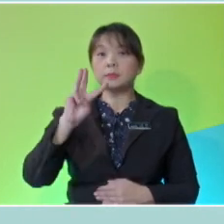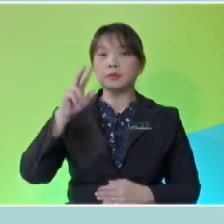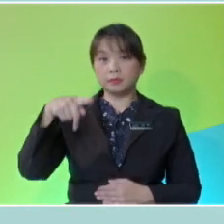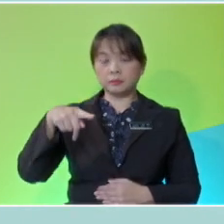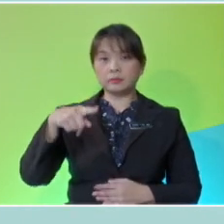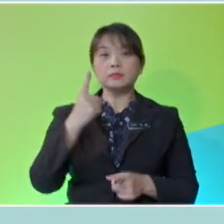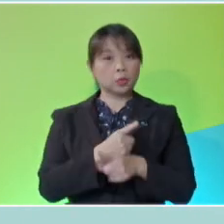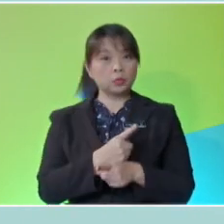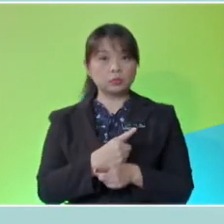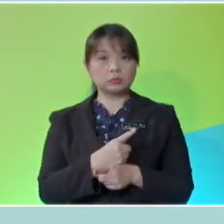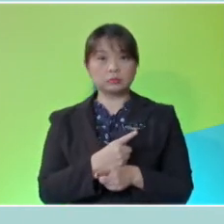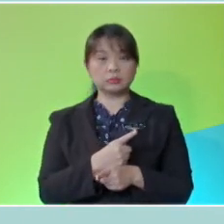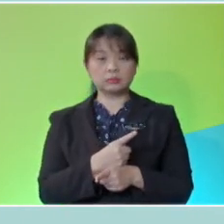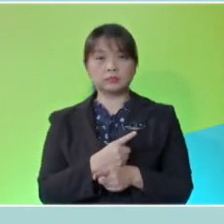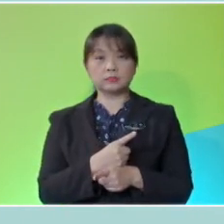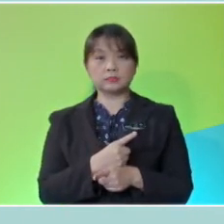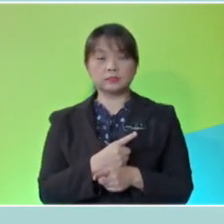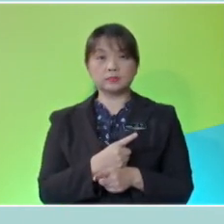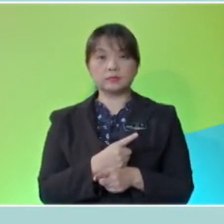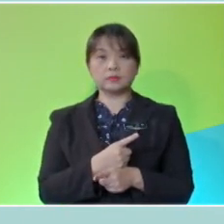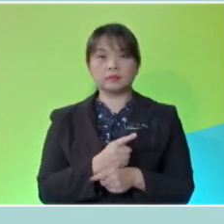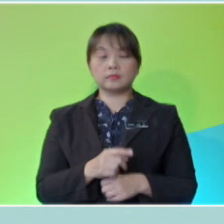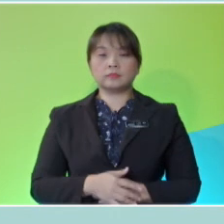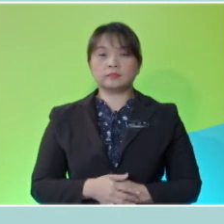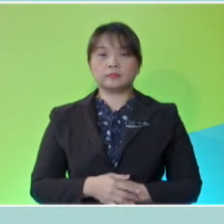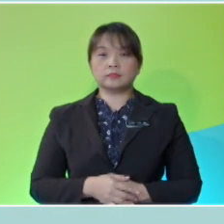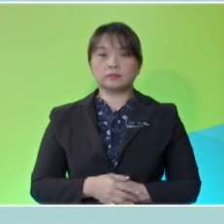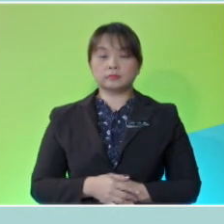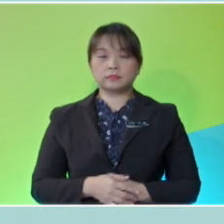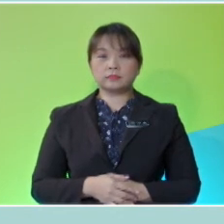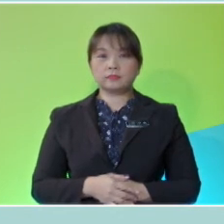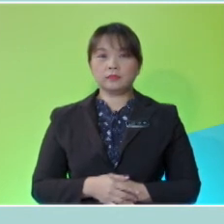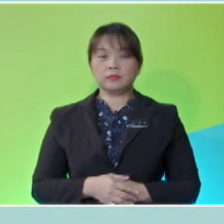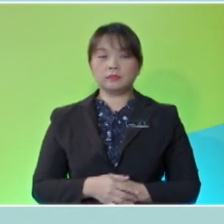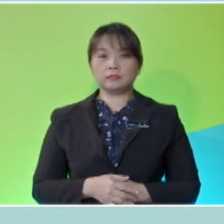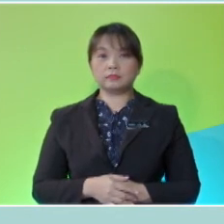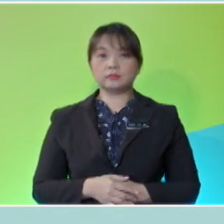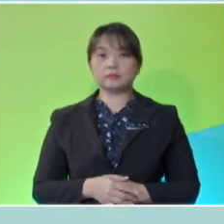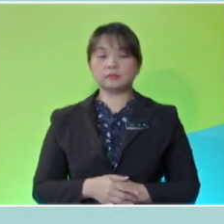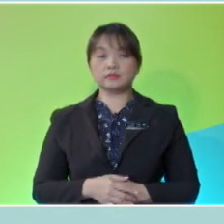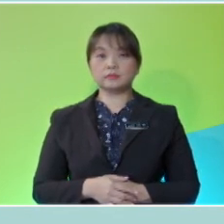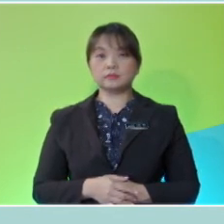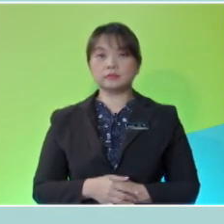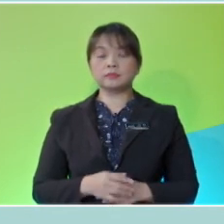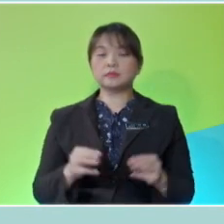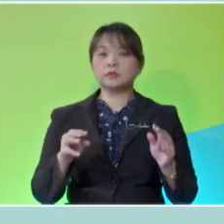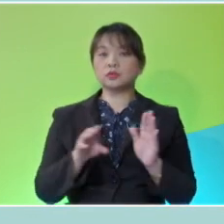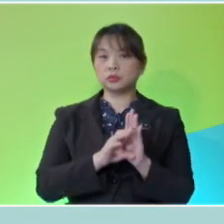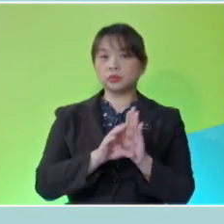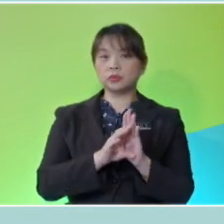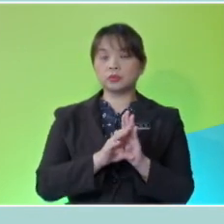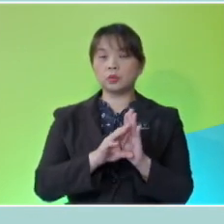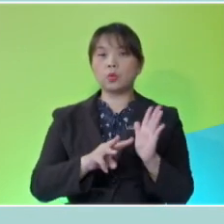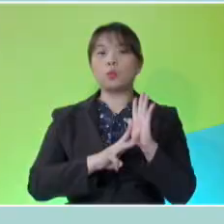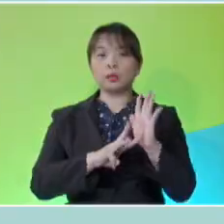betul oke double Yupi menunjukkan kawasan wakil push oke wakil bus lalu wakilpus berada di kawasan